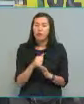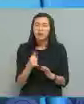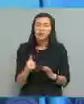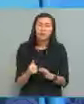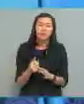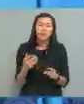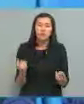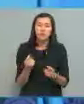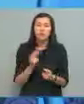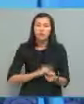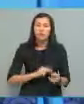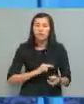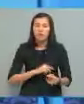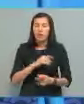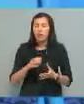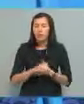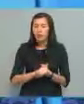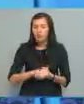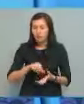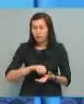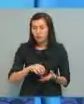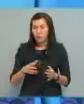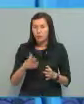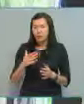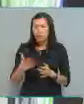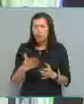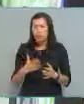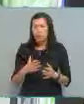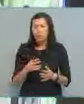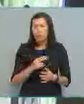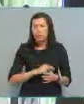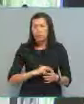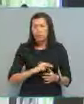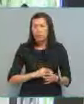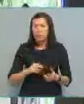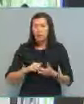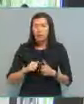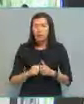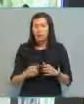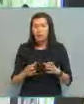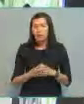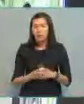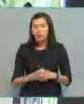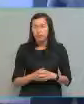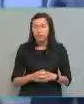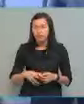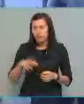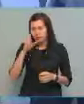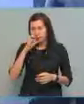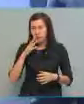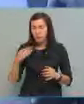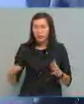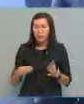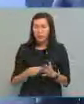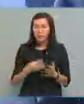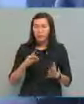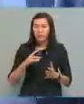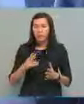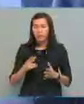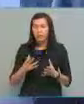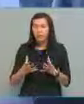әзер толтырады. Кәсіподақ ұйымына мүше болғалы сен қозғалып тоң жібіді. Компанияның тең жартысы мемлекеттен төленетін